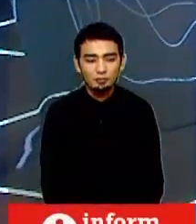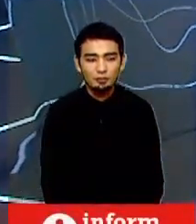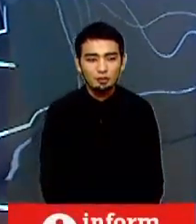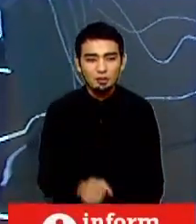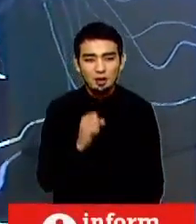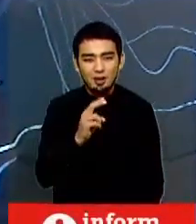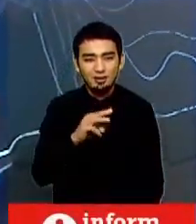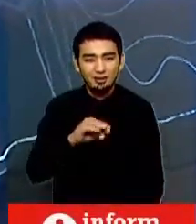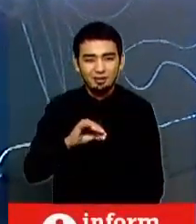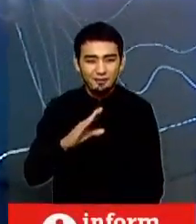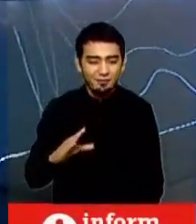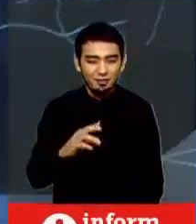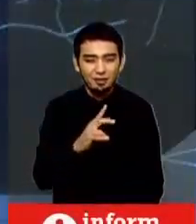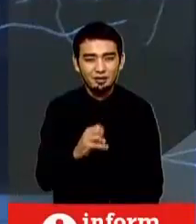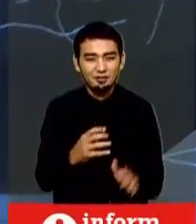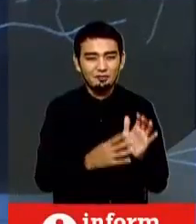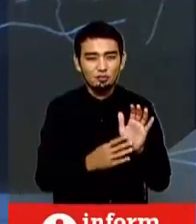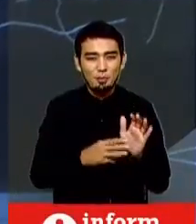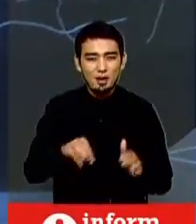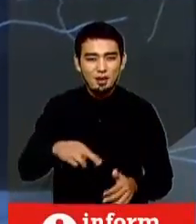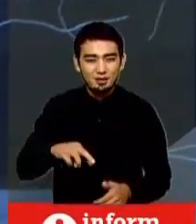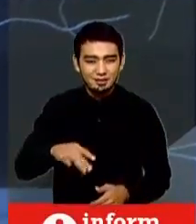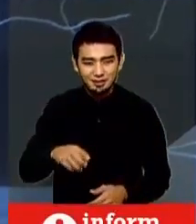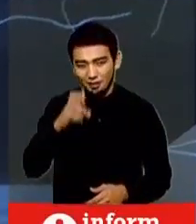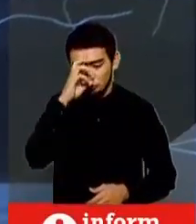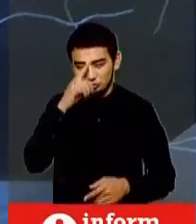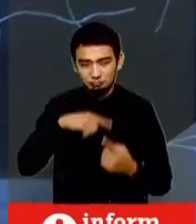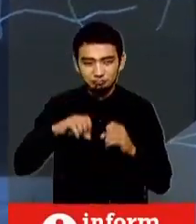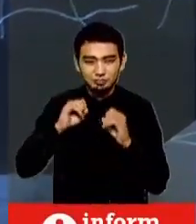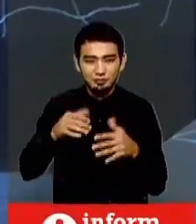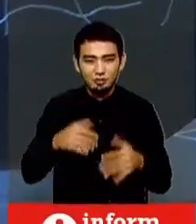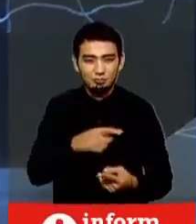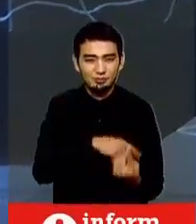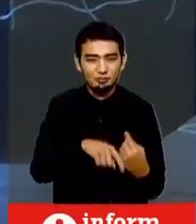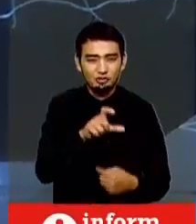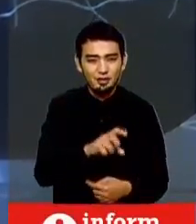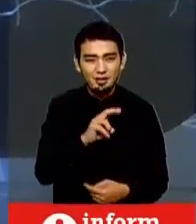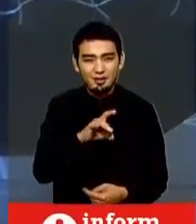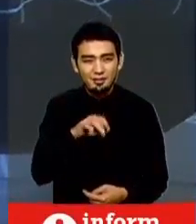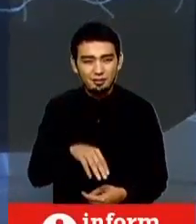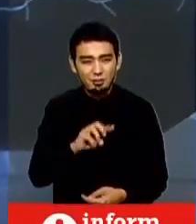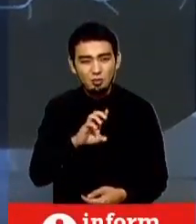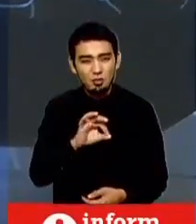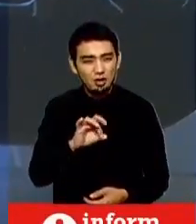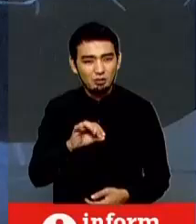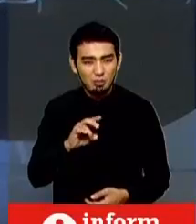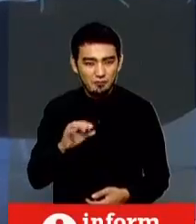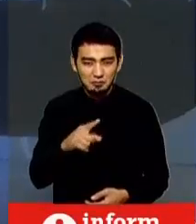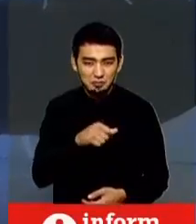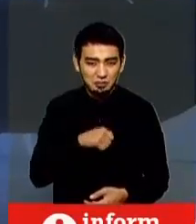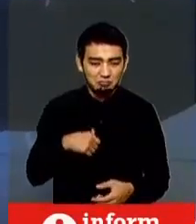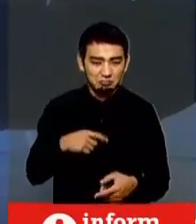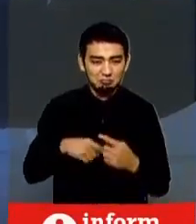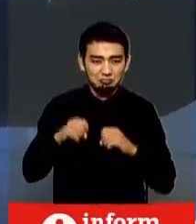Активы на 90 миллиардов тенге вернул государству бизнесмен Кайрат Боранбаев. Сделал он это добровольно, отмечает